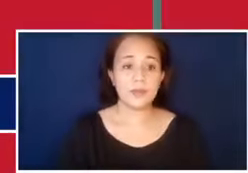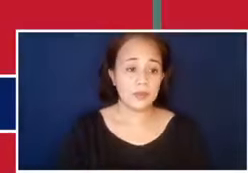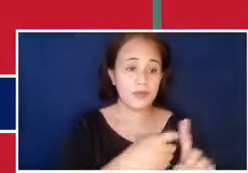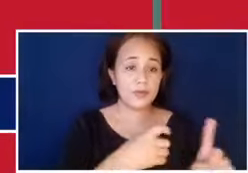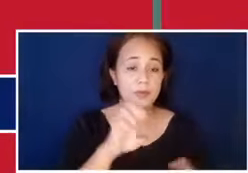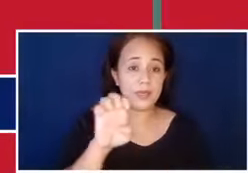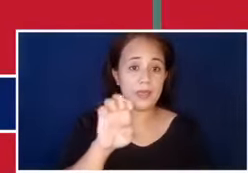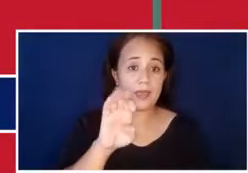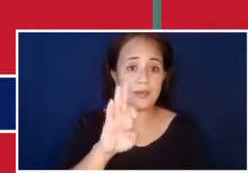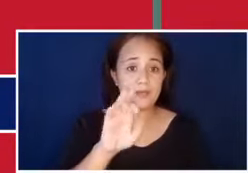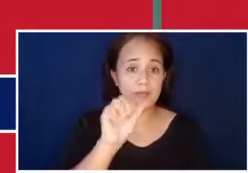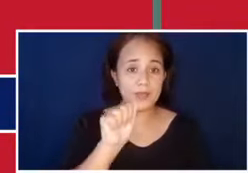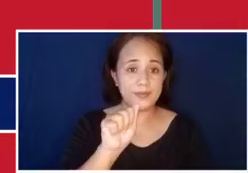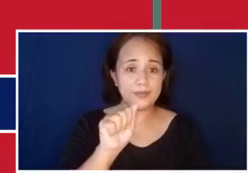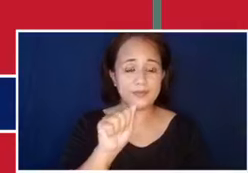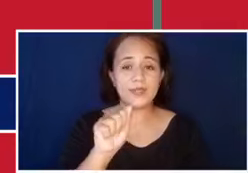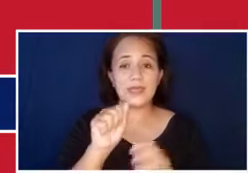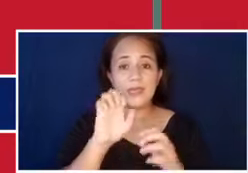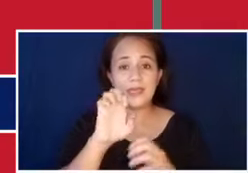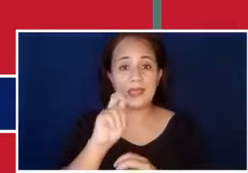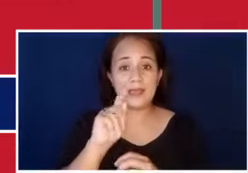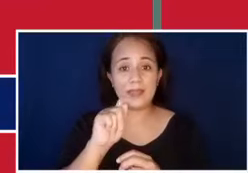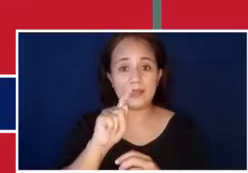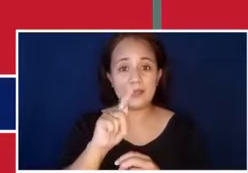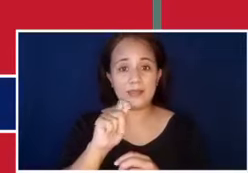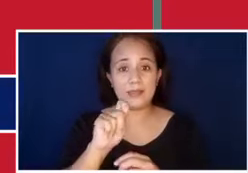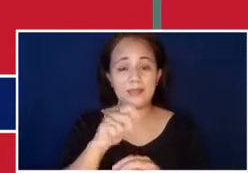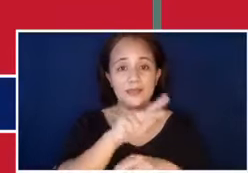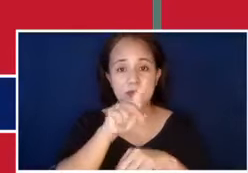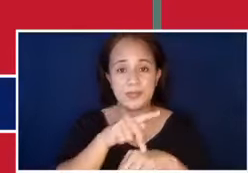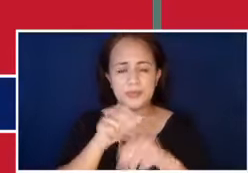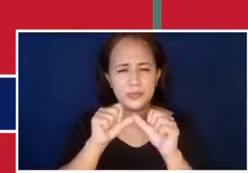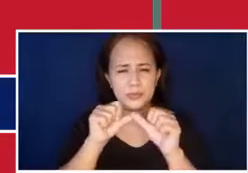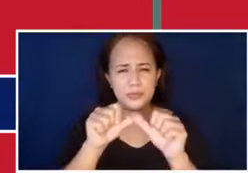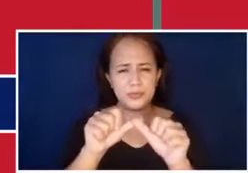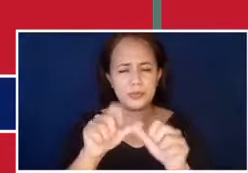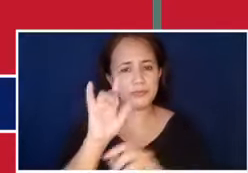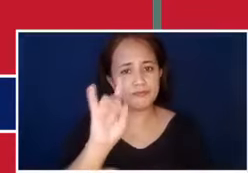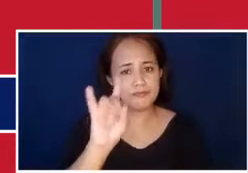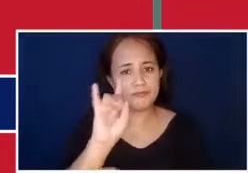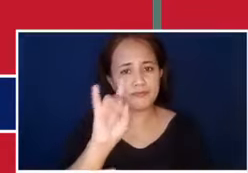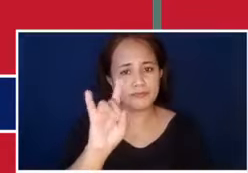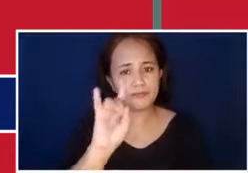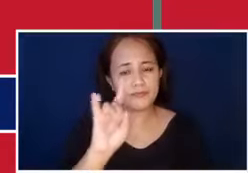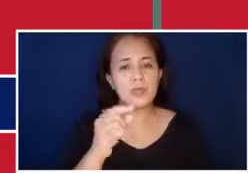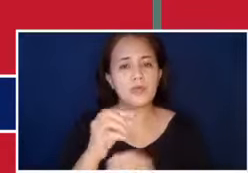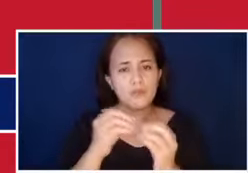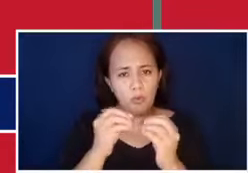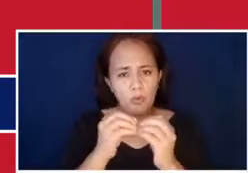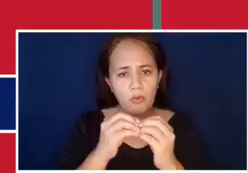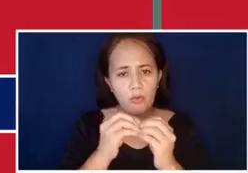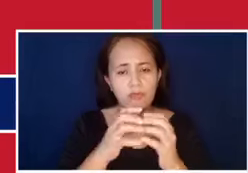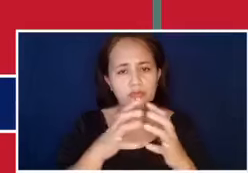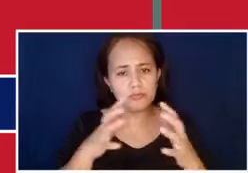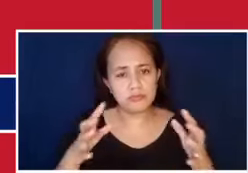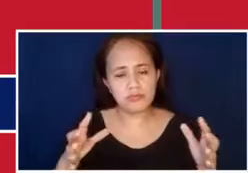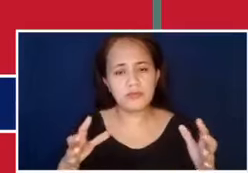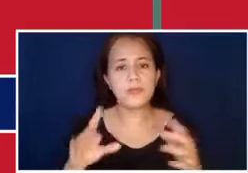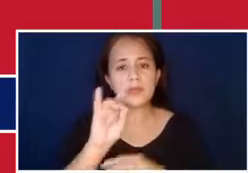Mula EFA, ipinagpatuloy ng ENET Philippines ang kampanyang ito sa mas pinalawak na